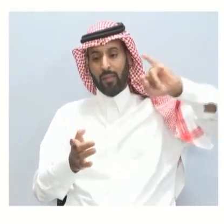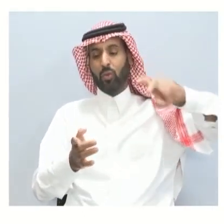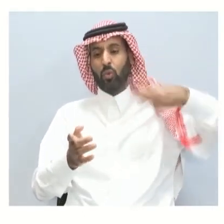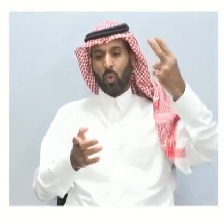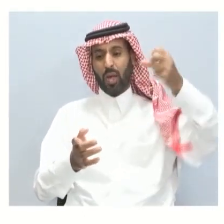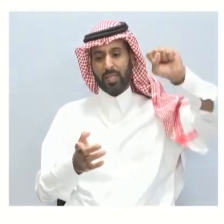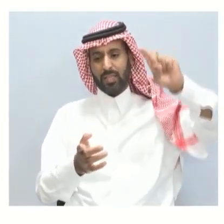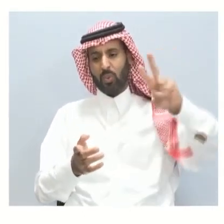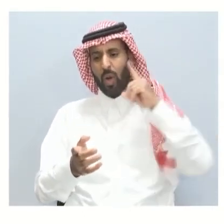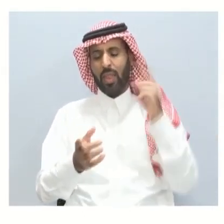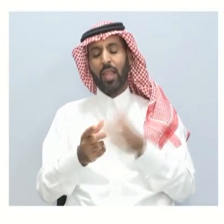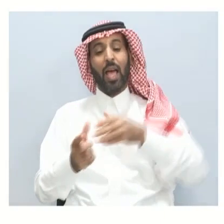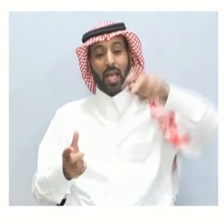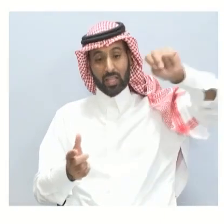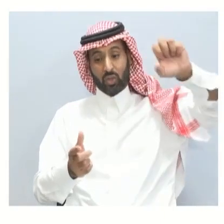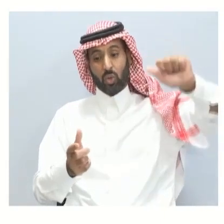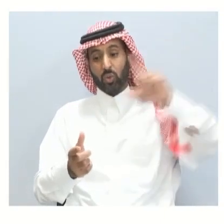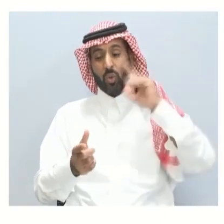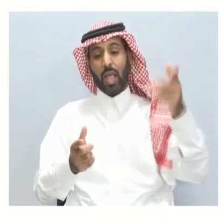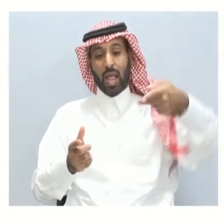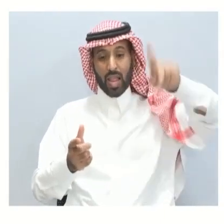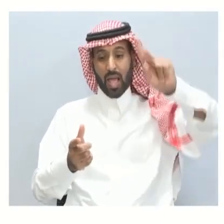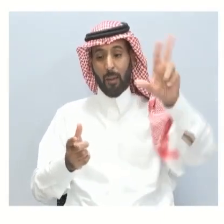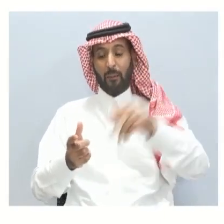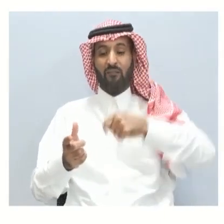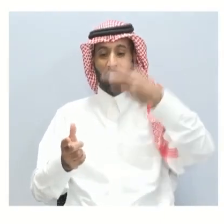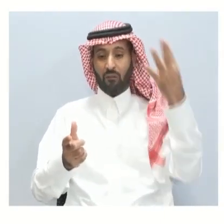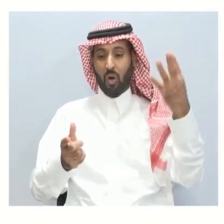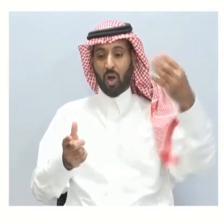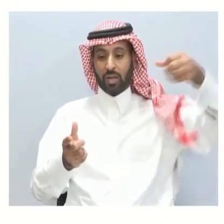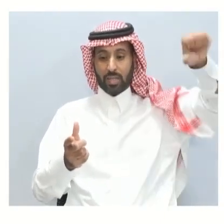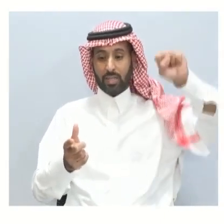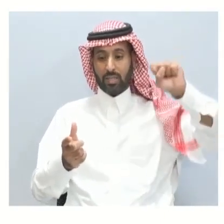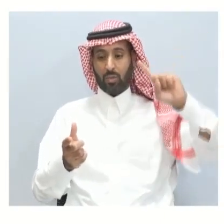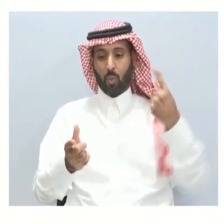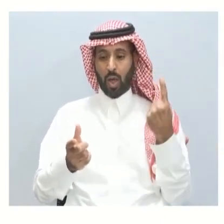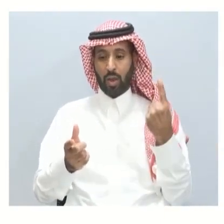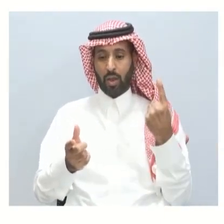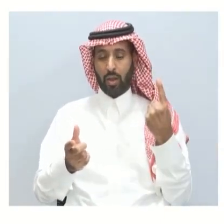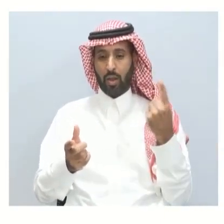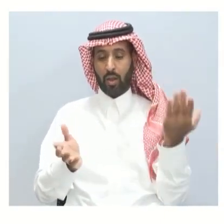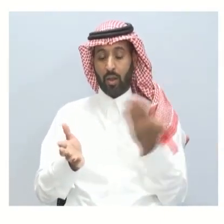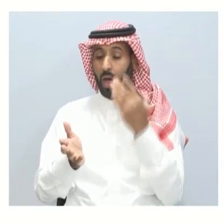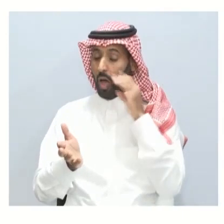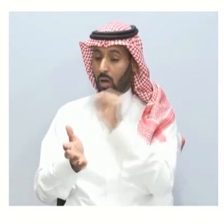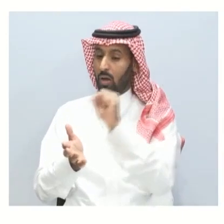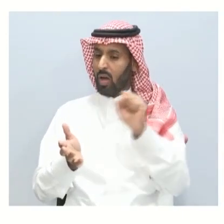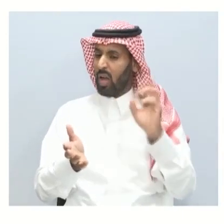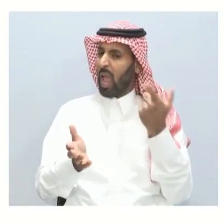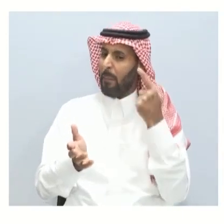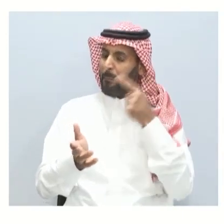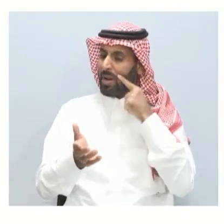الصوديوم 3 اس 1 والبوتاسيوم 4 اس 1 اذا يحدد رقم